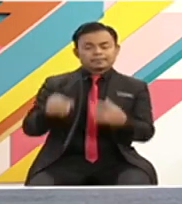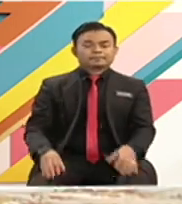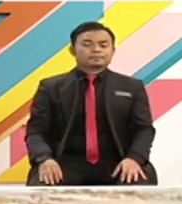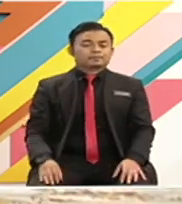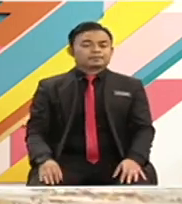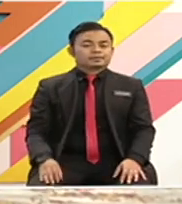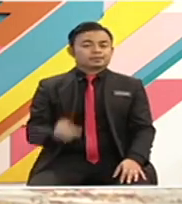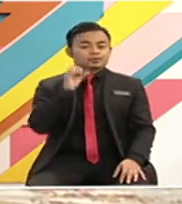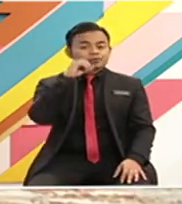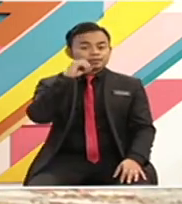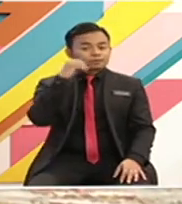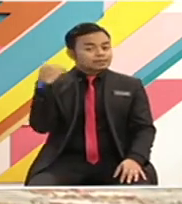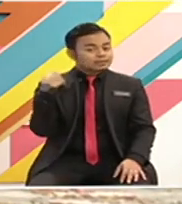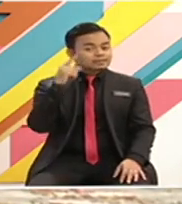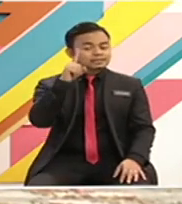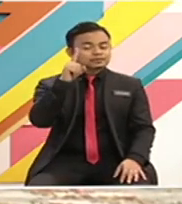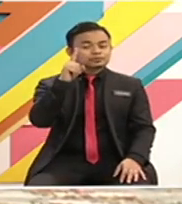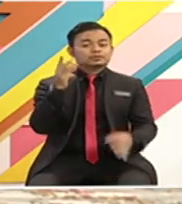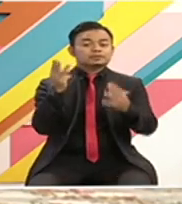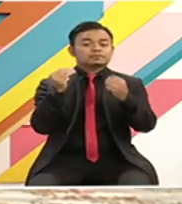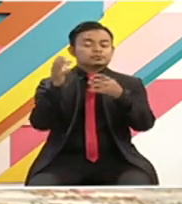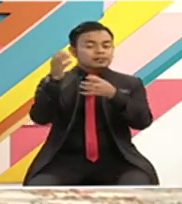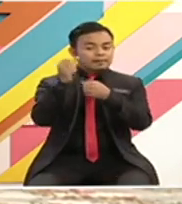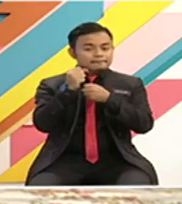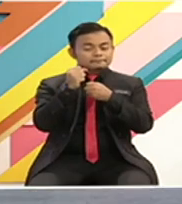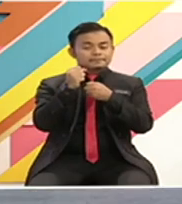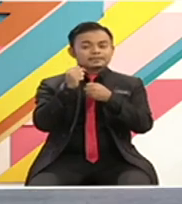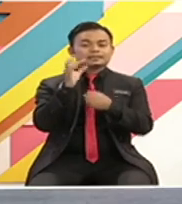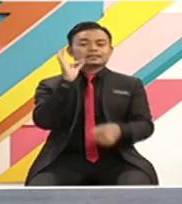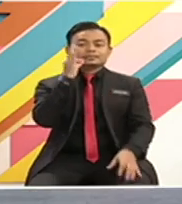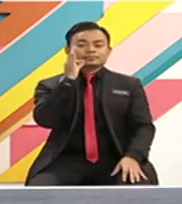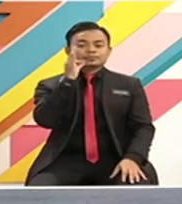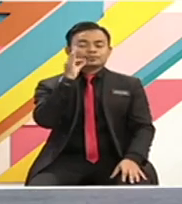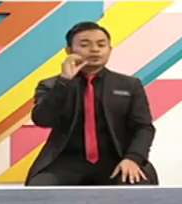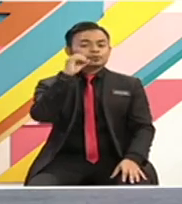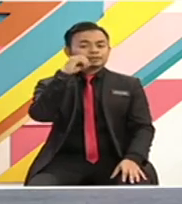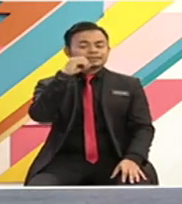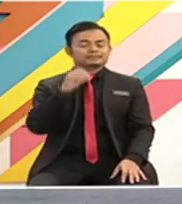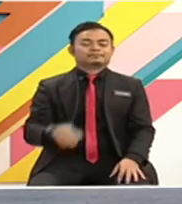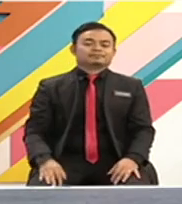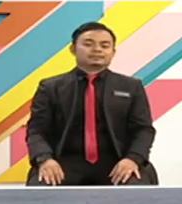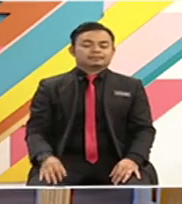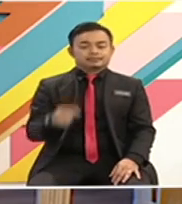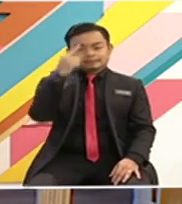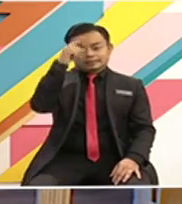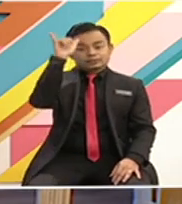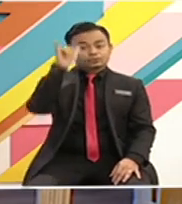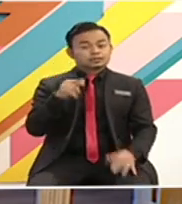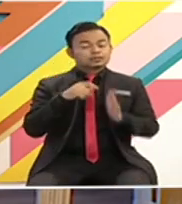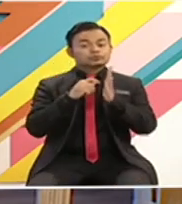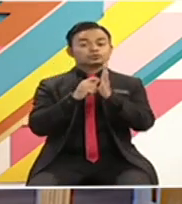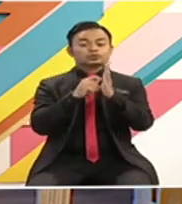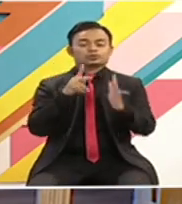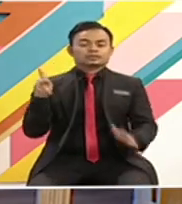j1ce gua ah Saya senang ambil decap aja urine ini yang itu yang kita enakan Nah itulah yang menunjukkan bahwa kontra